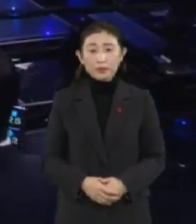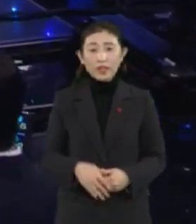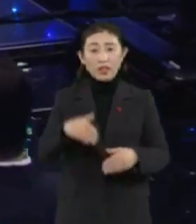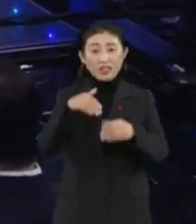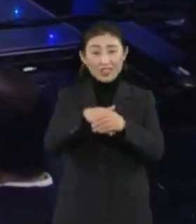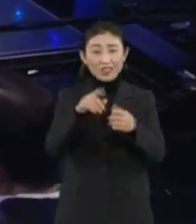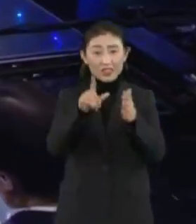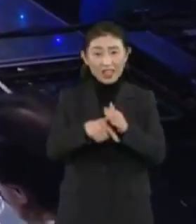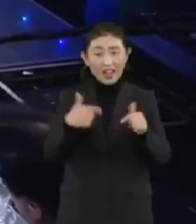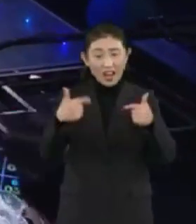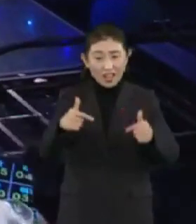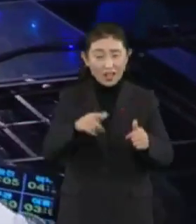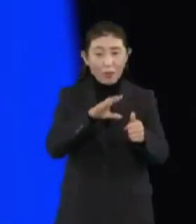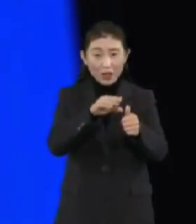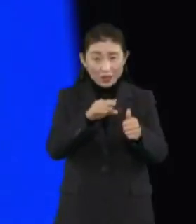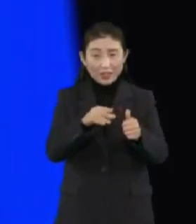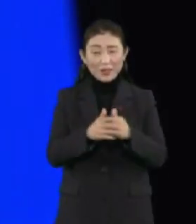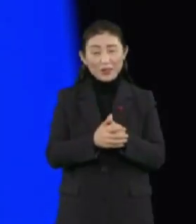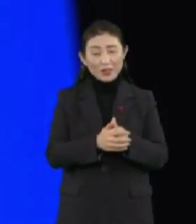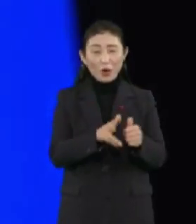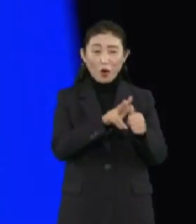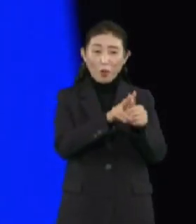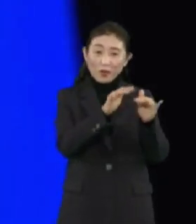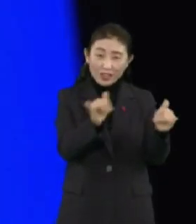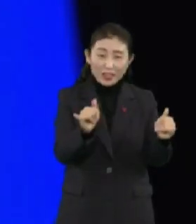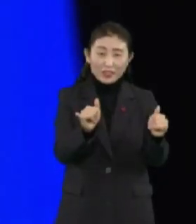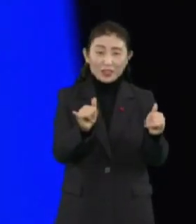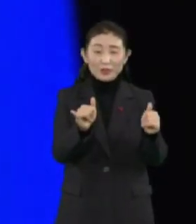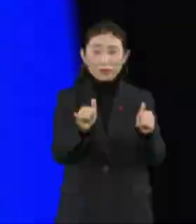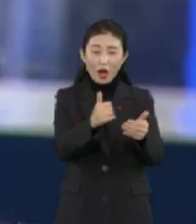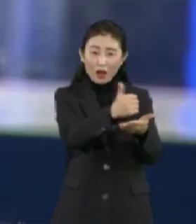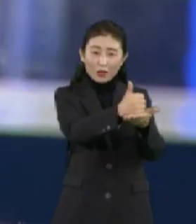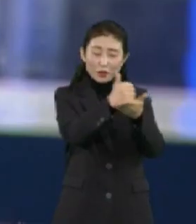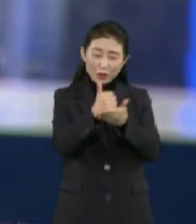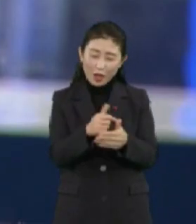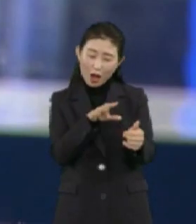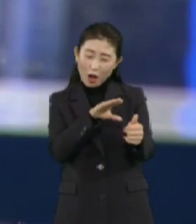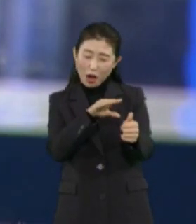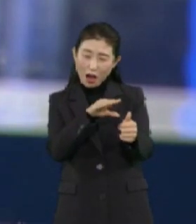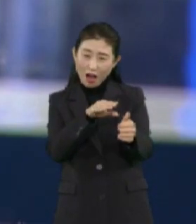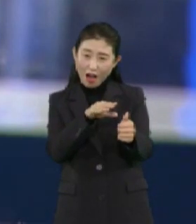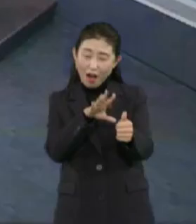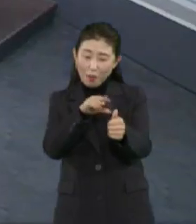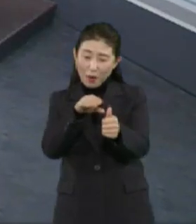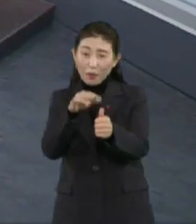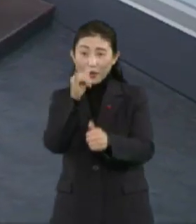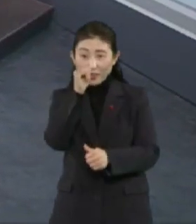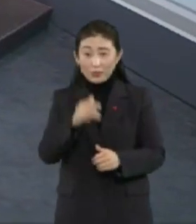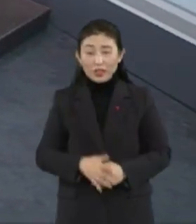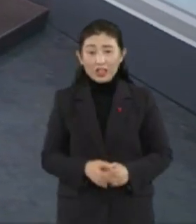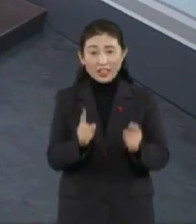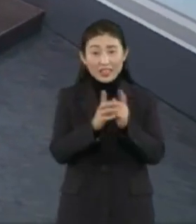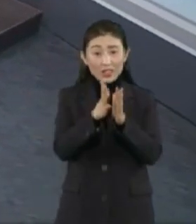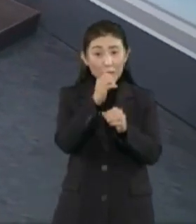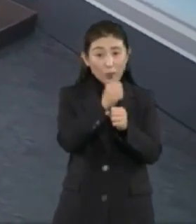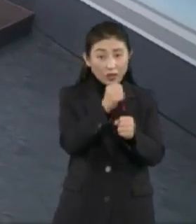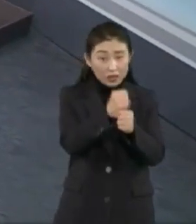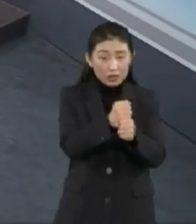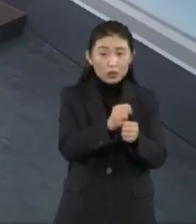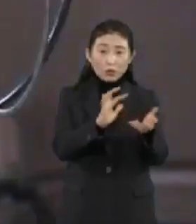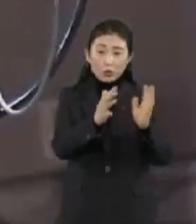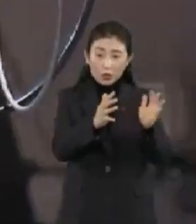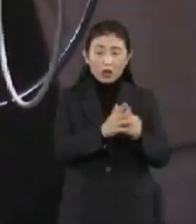선거 시즌이 되면 방송사들은 유권자들의 선택을 돕기 위해 TV 토론을 개최합니다. 방송사가 직접 제작하는